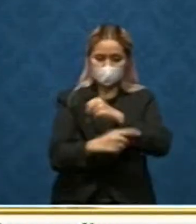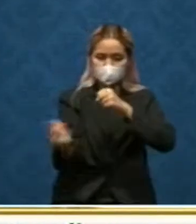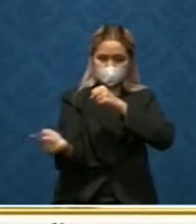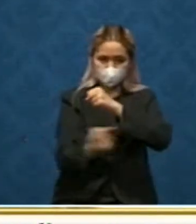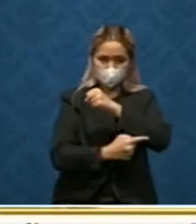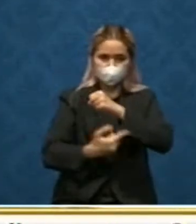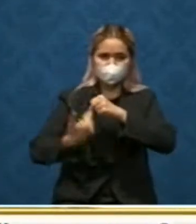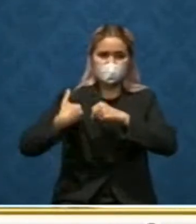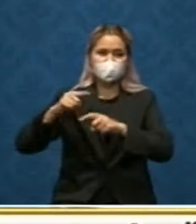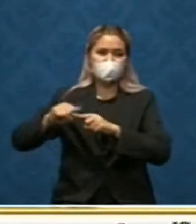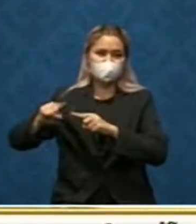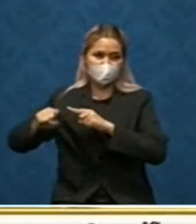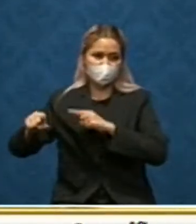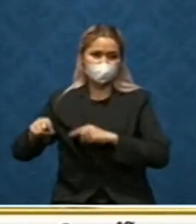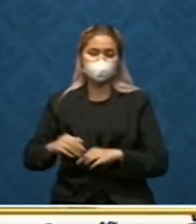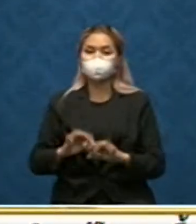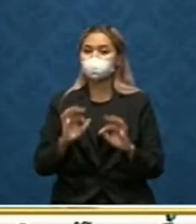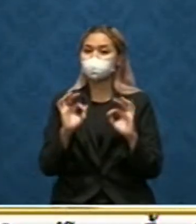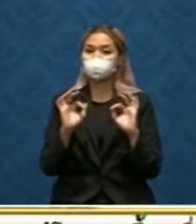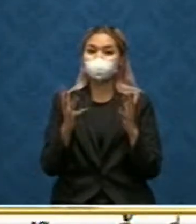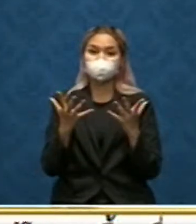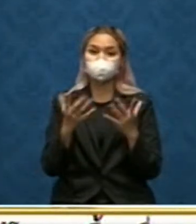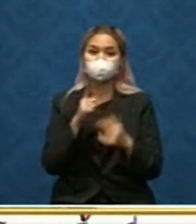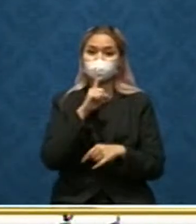ือดไ่ให้กงดูแบสนนเมือง มไหม